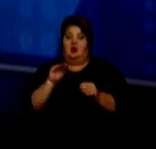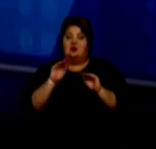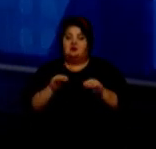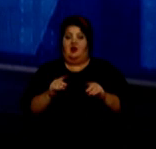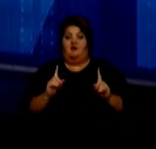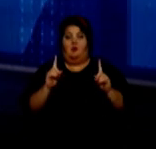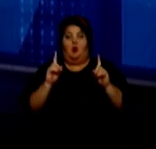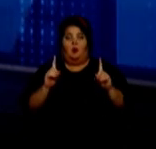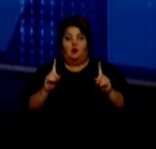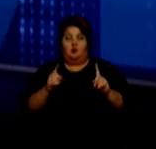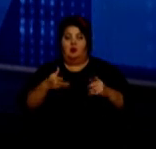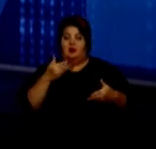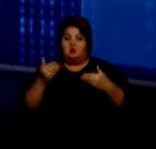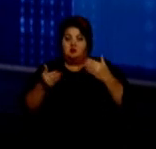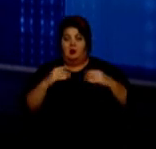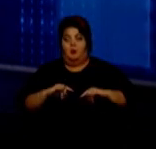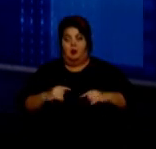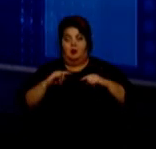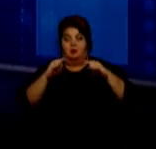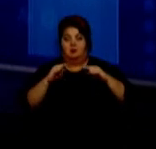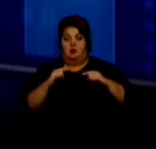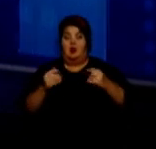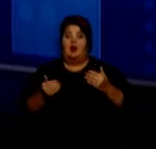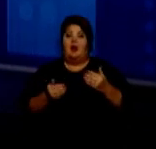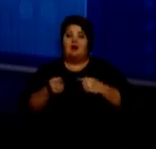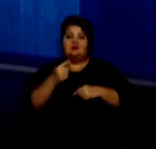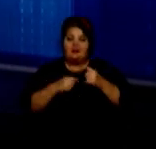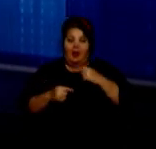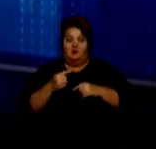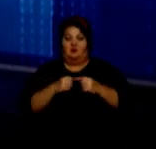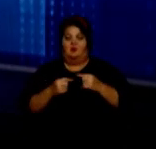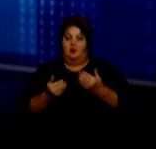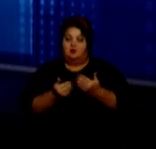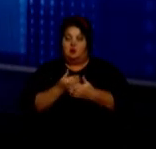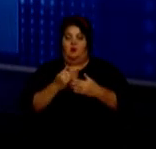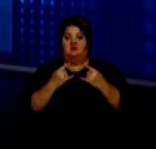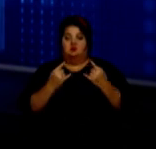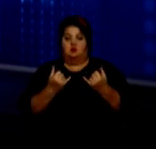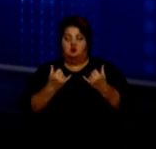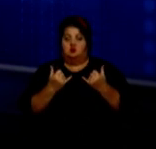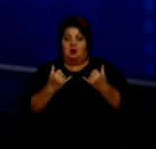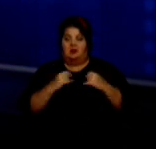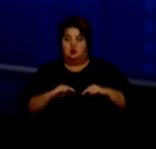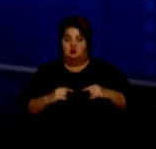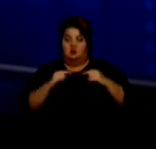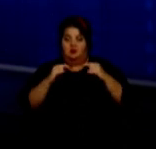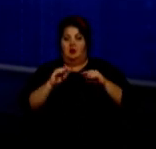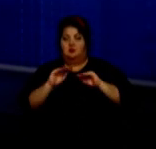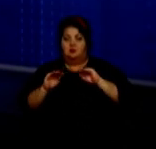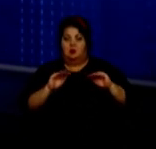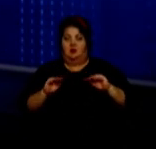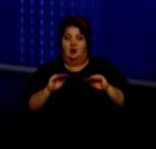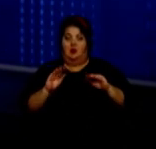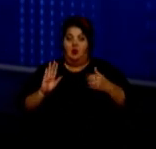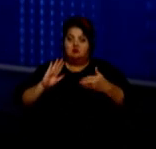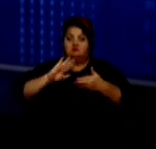розбираємо кладку, монтуємо заново кладку вже із сучасної цегли і в той же час обличковуємо її